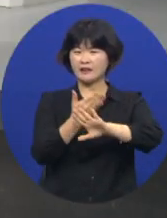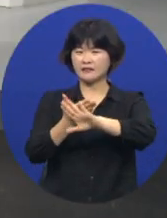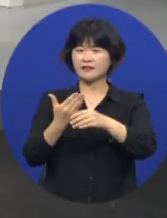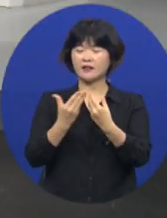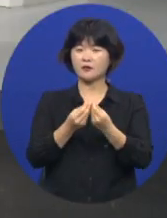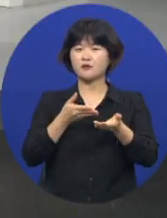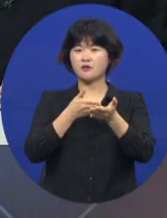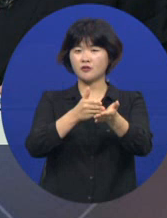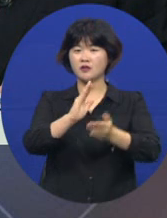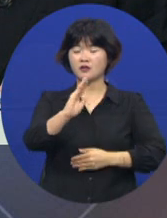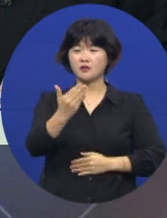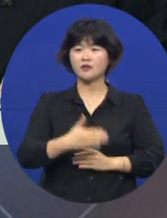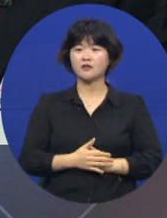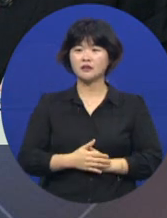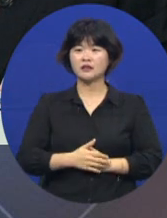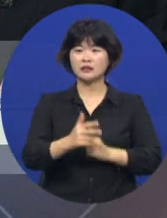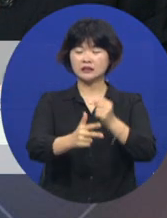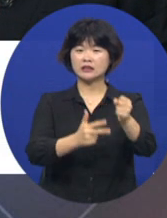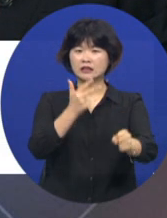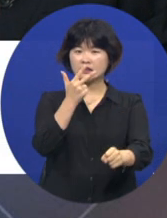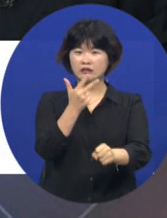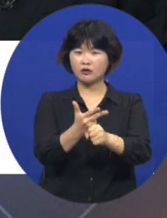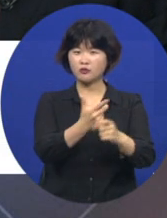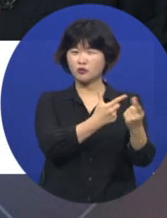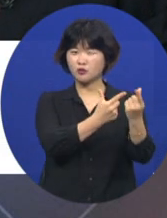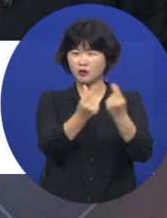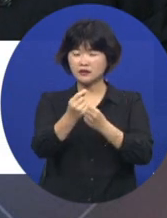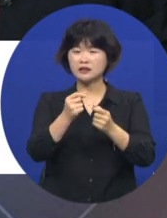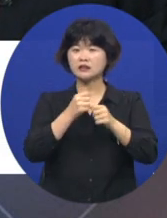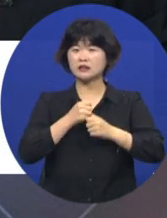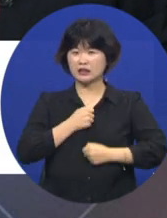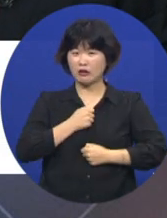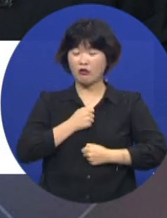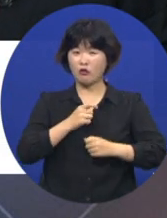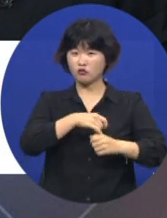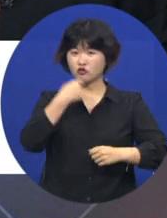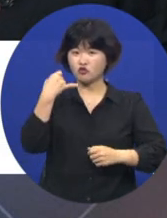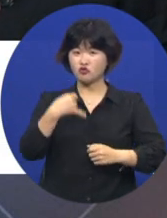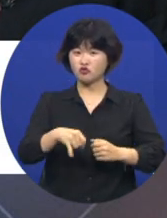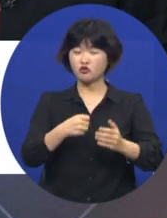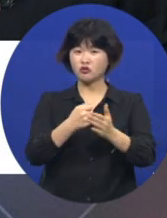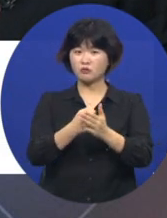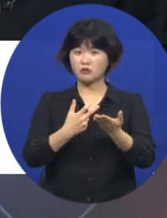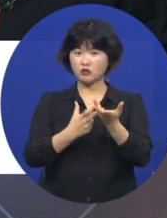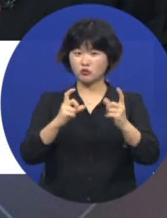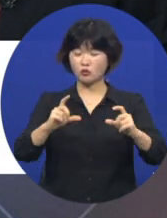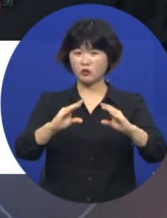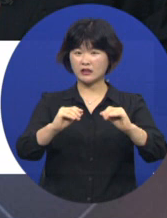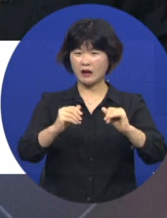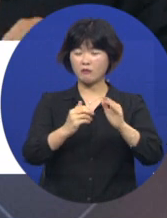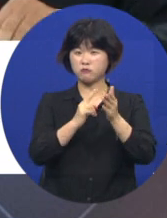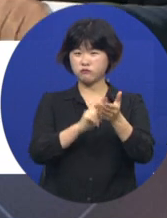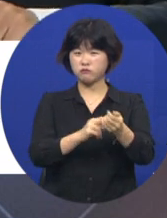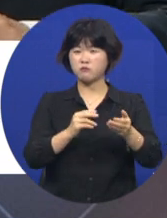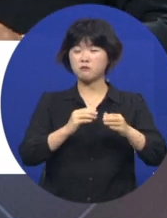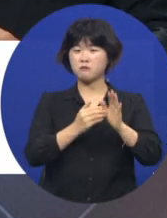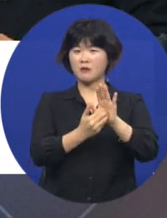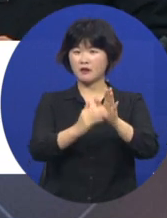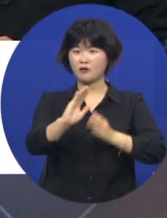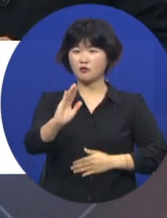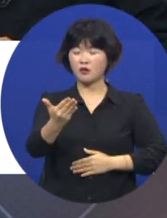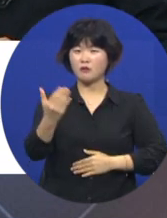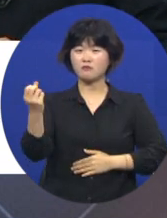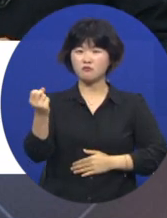내용을 제시했습니다. 7년간 일관되게 지켜서 중국에 의한 제주도 땅 잠식은 막았습니다. 뿐만